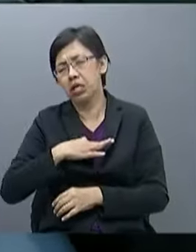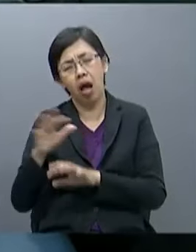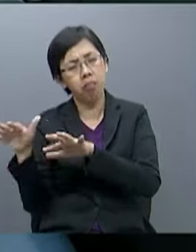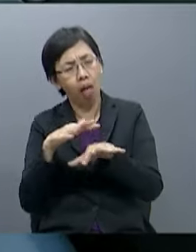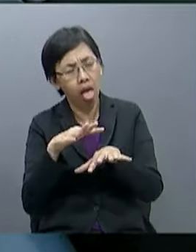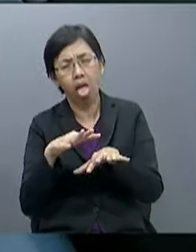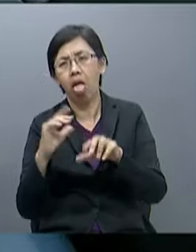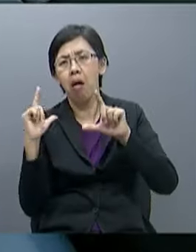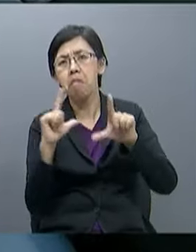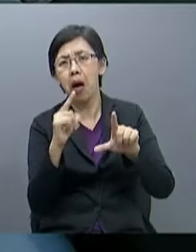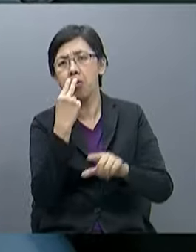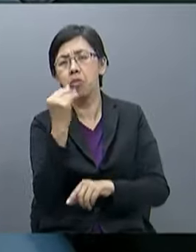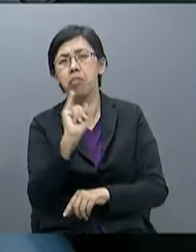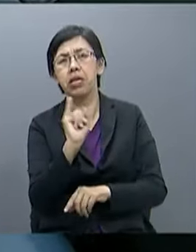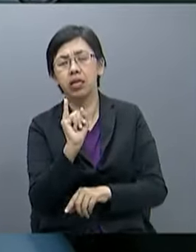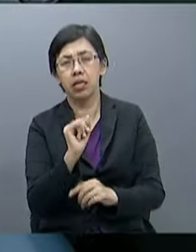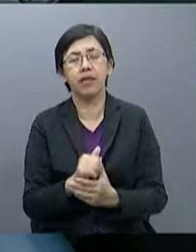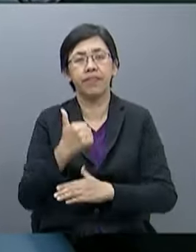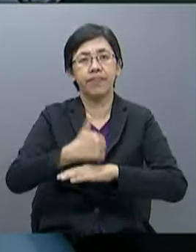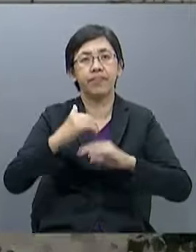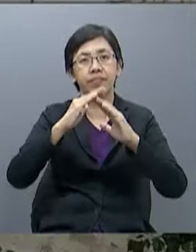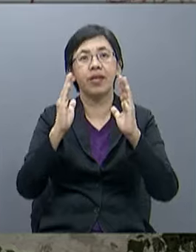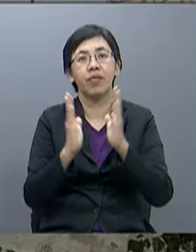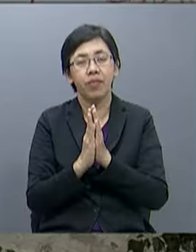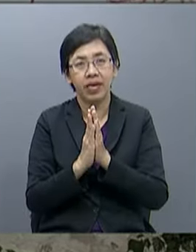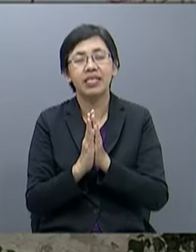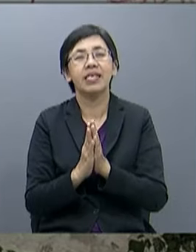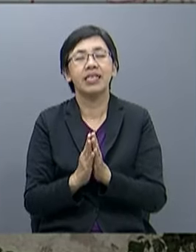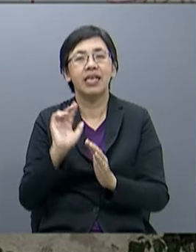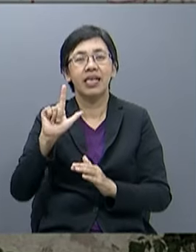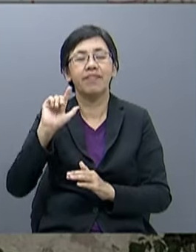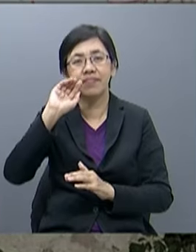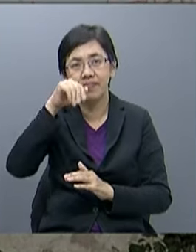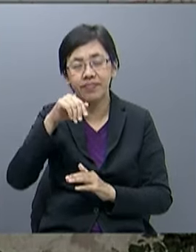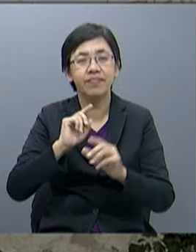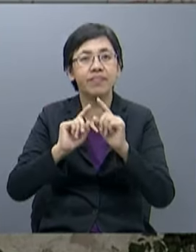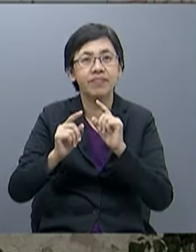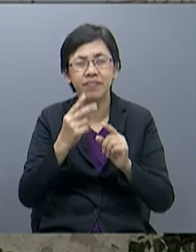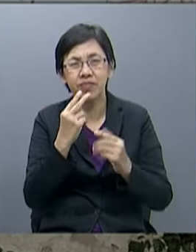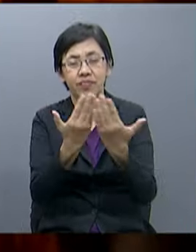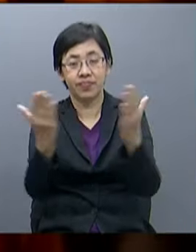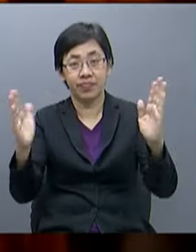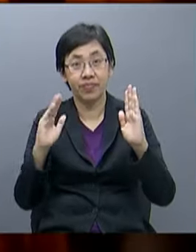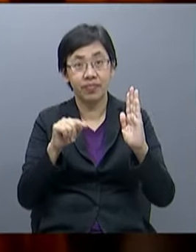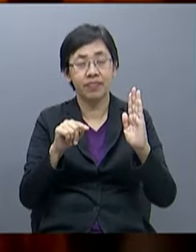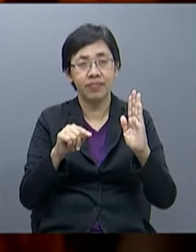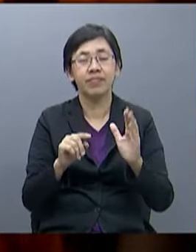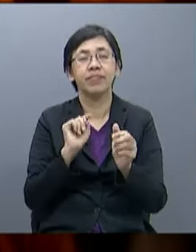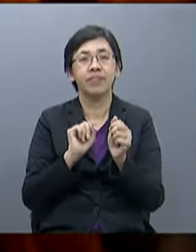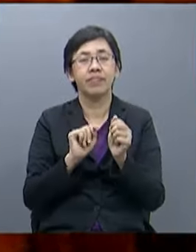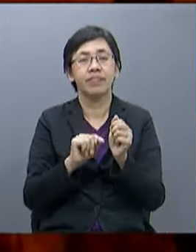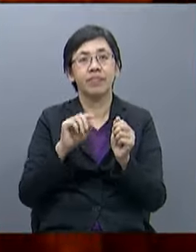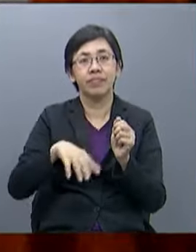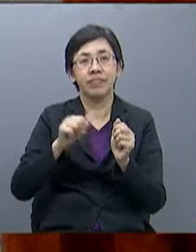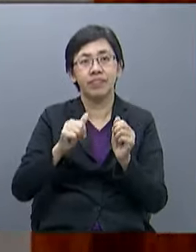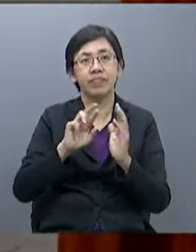พระครูวิสุทธิ์กิจจานนท์เจ้าอาวาสวัดล่ำช้างไปตรวจสภาพความเสียหายกำแพงวัดล่ำช้างอยู่ที่ตำบลศรีภูมิอำเภอเ